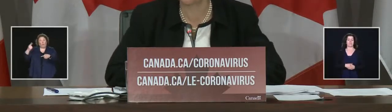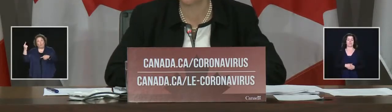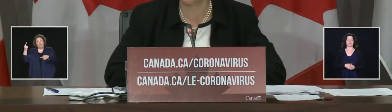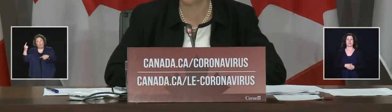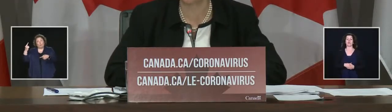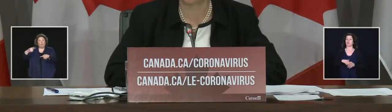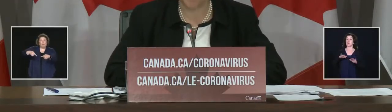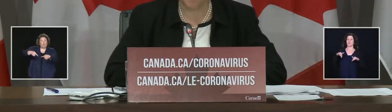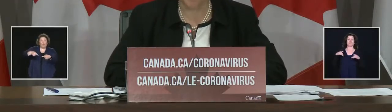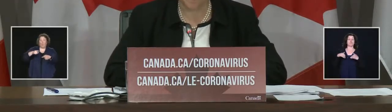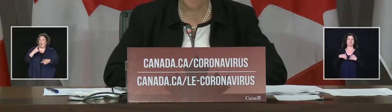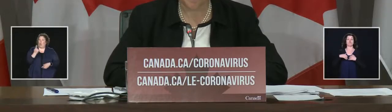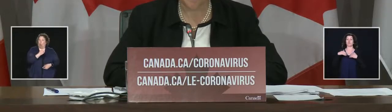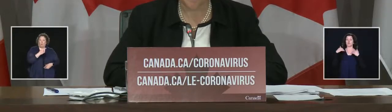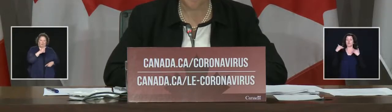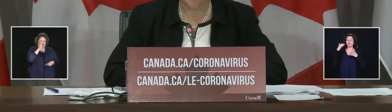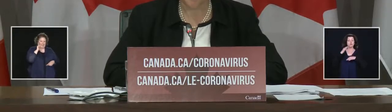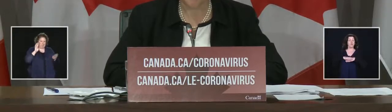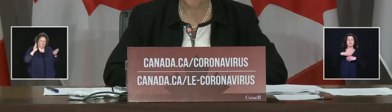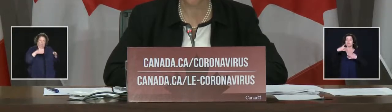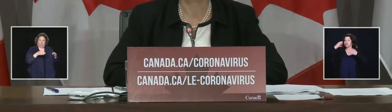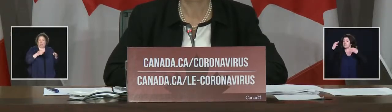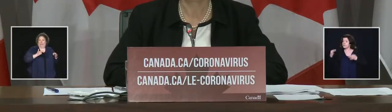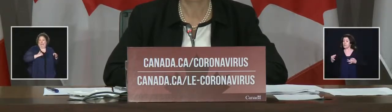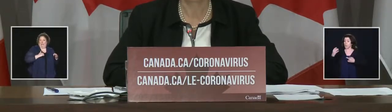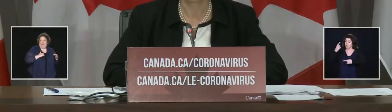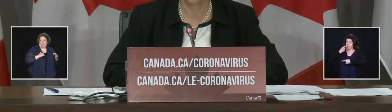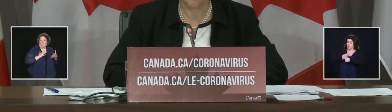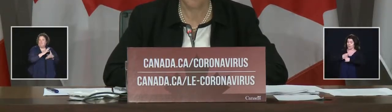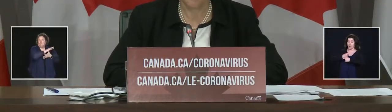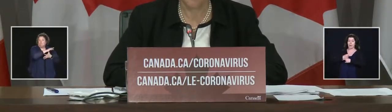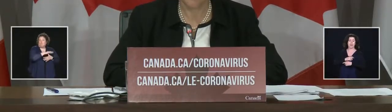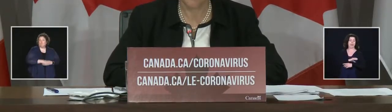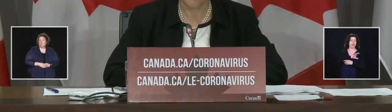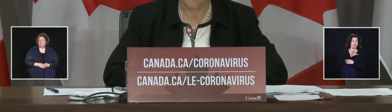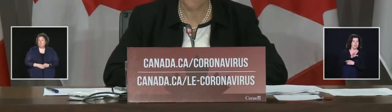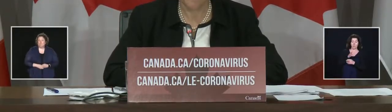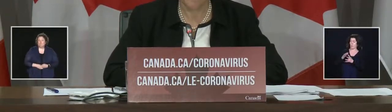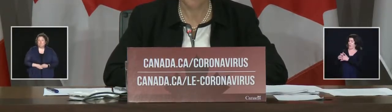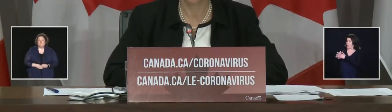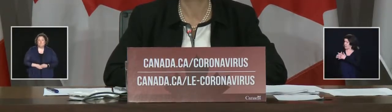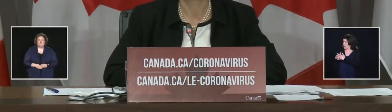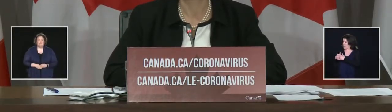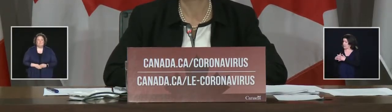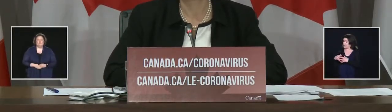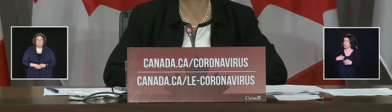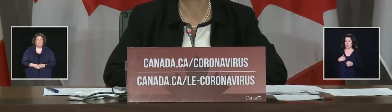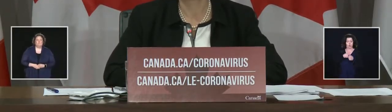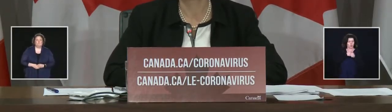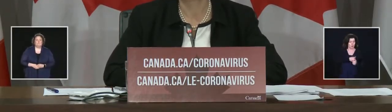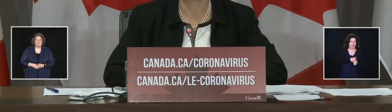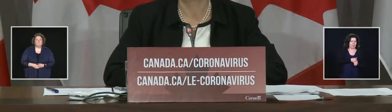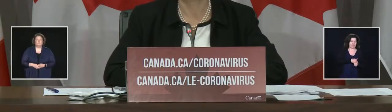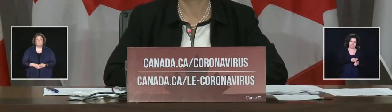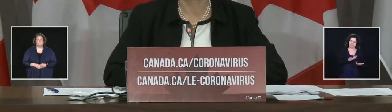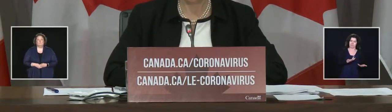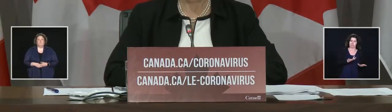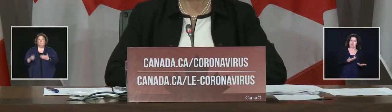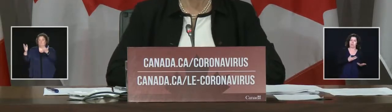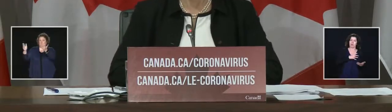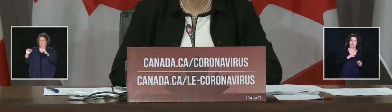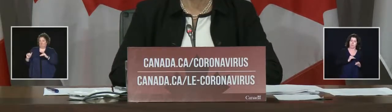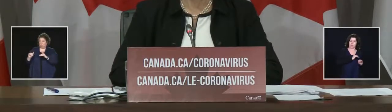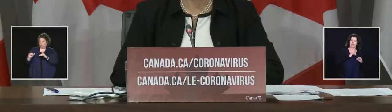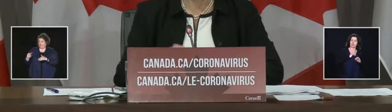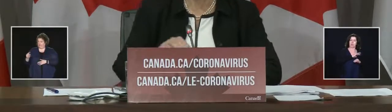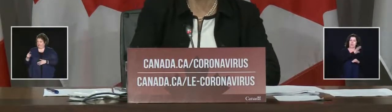Canadian national interest. Du Canada des Canadiens. Oui, en suivi, j'aimerais retourner à M. Duclos